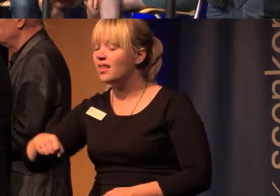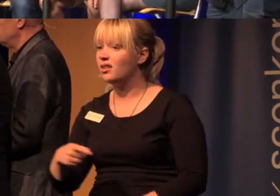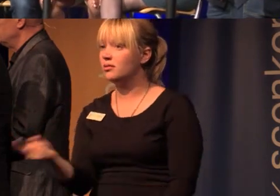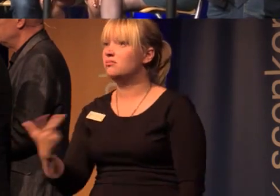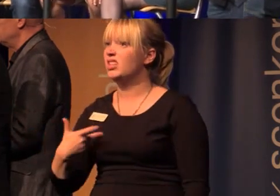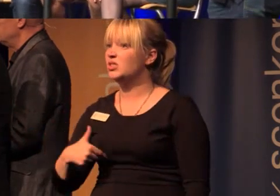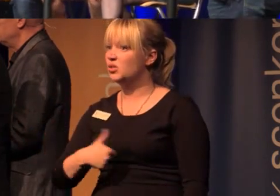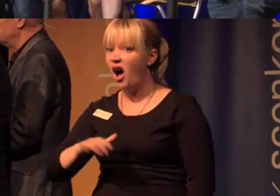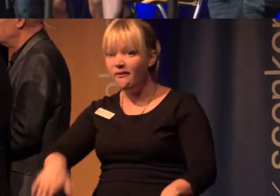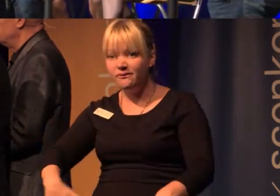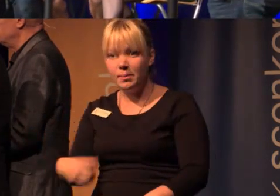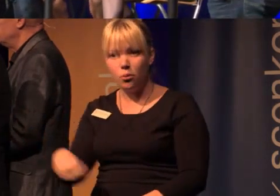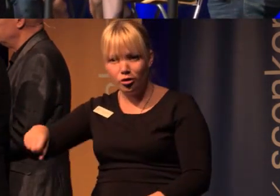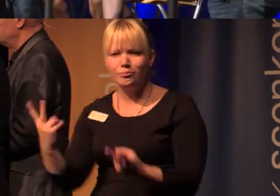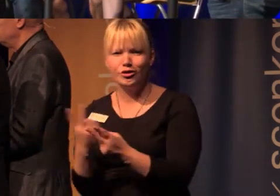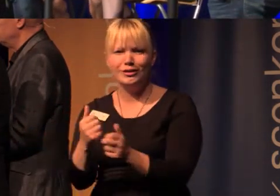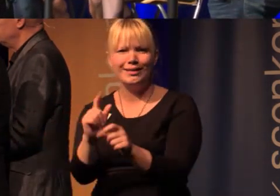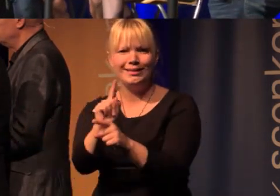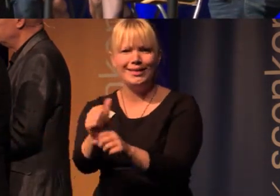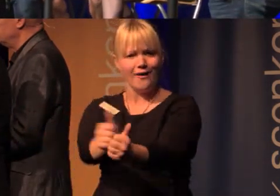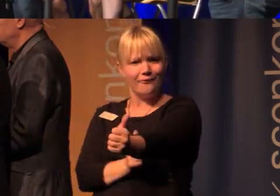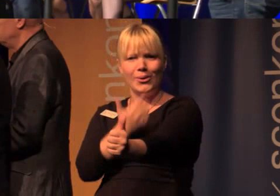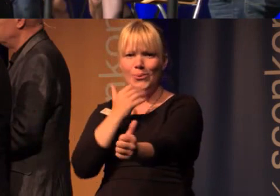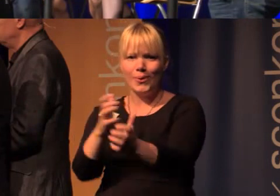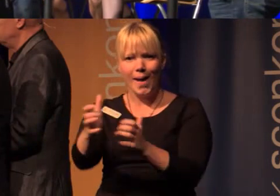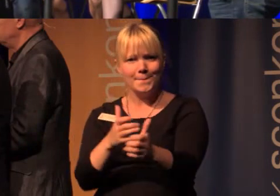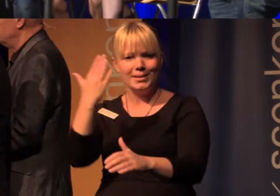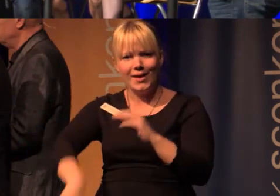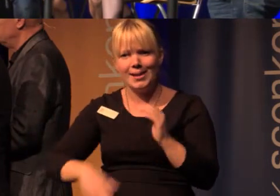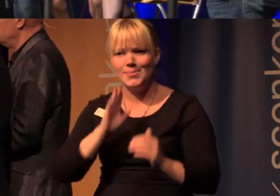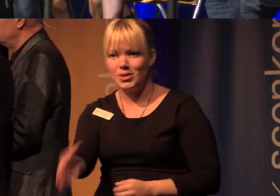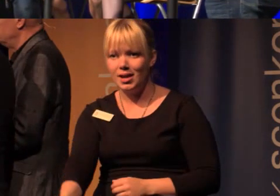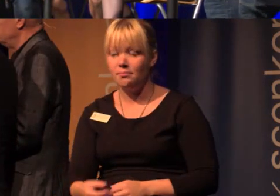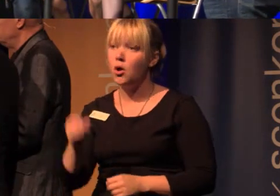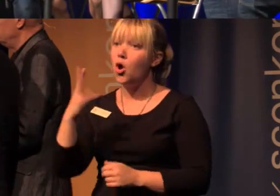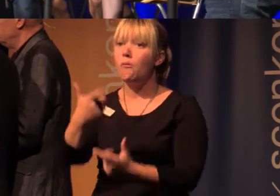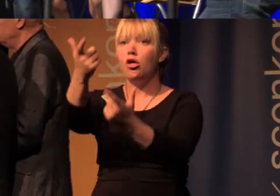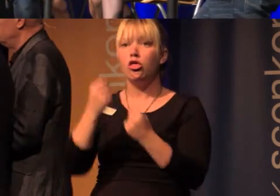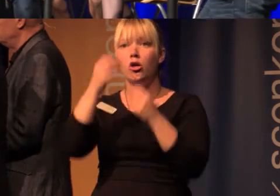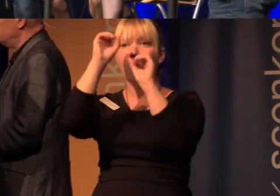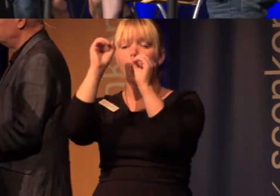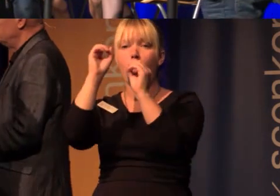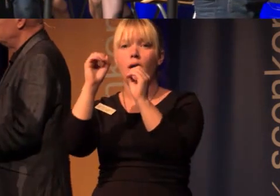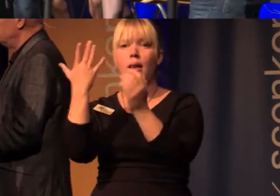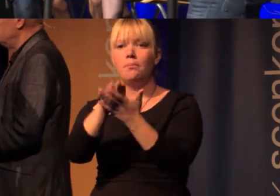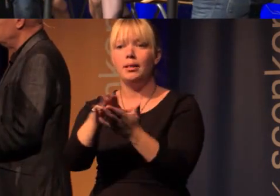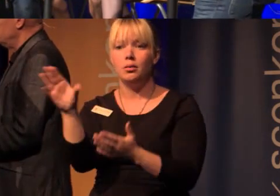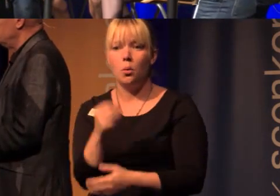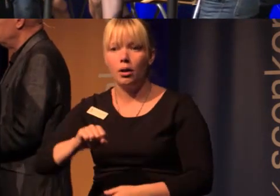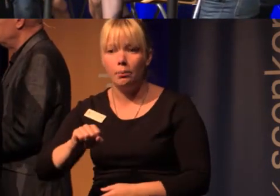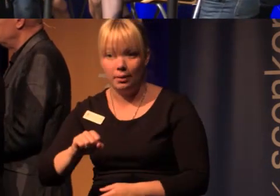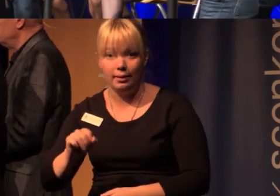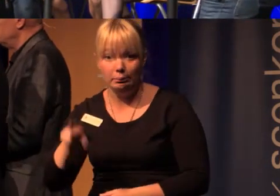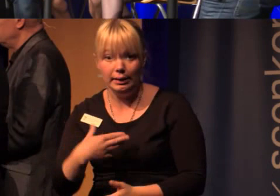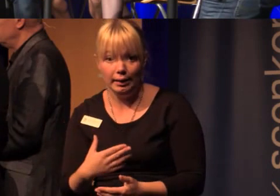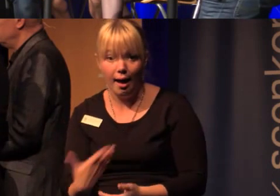att tiden är urled. Till exempel är det kriminellt att ta en bild från Google bildsök och ladda upp på Facebook. Det tror jag inte de flesta ungdomar känner till,